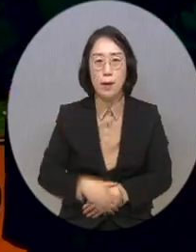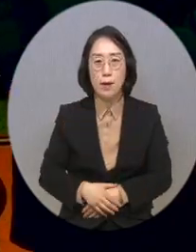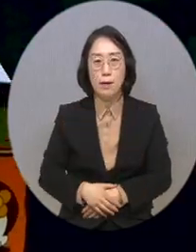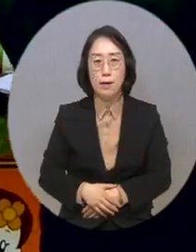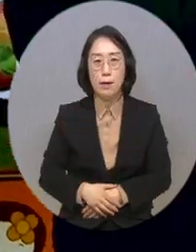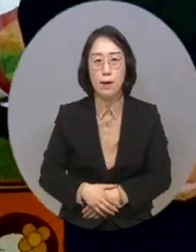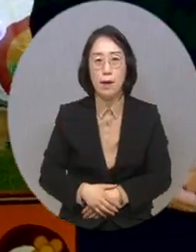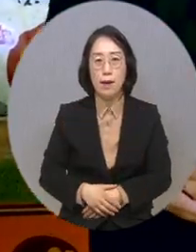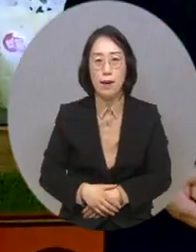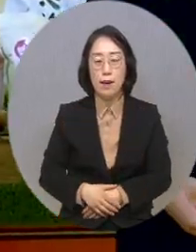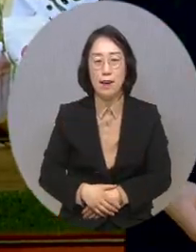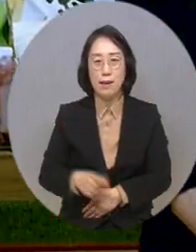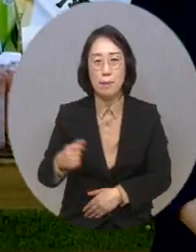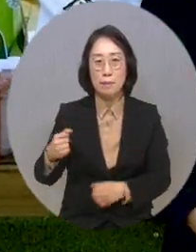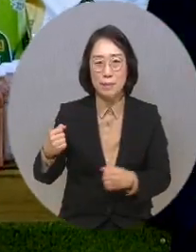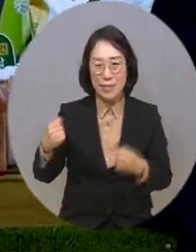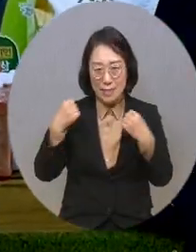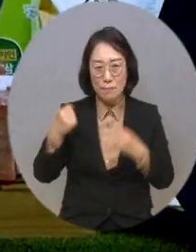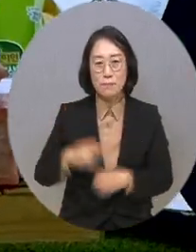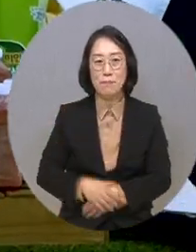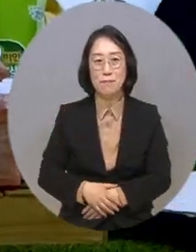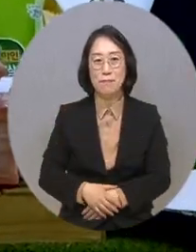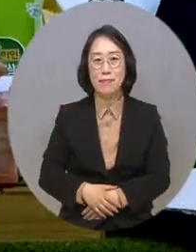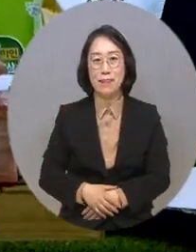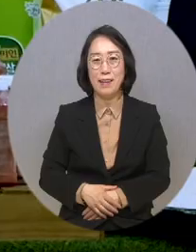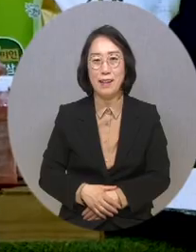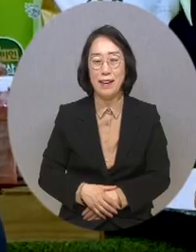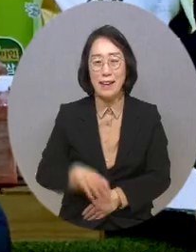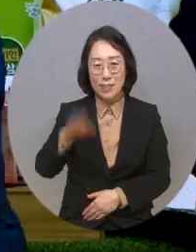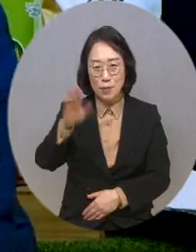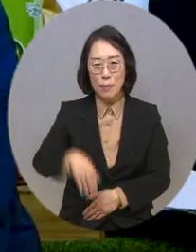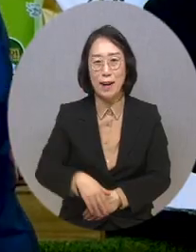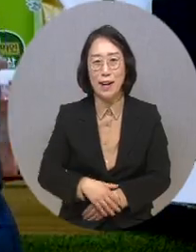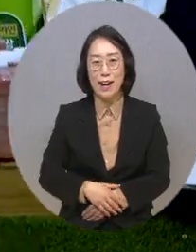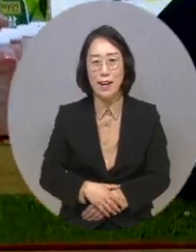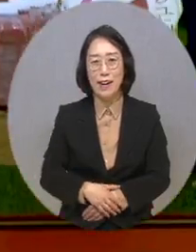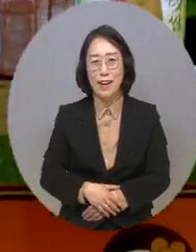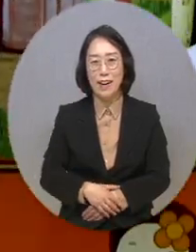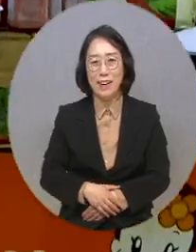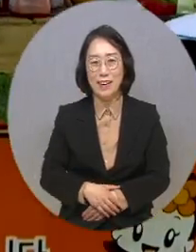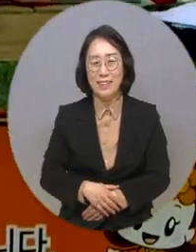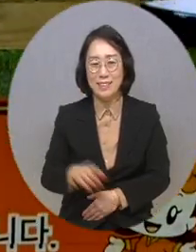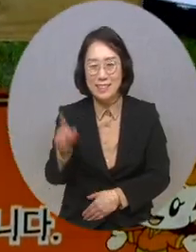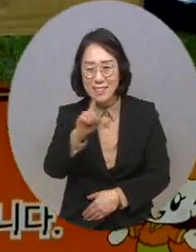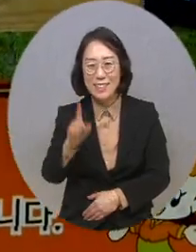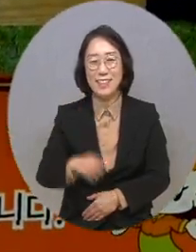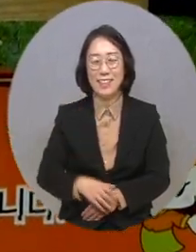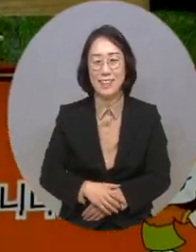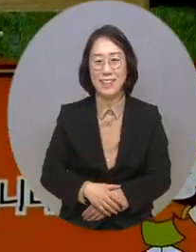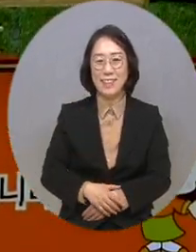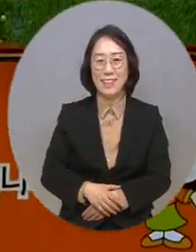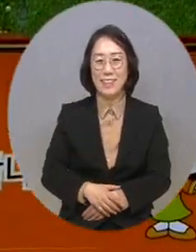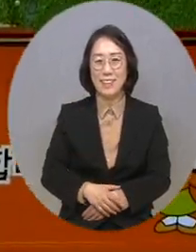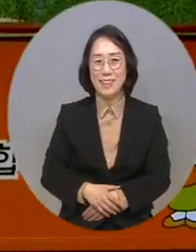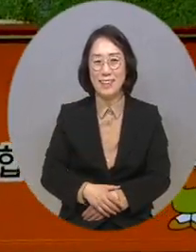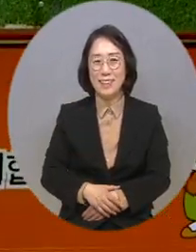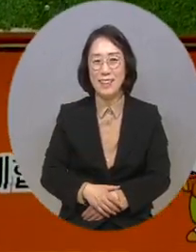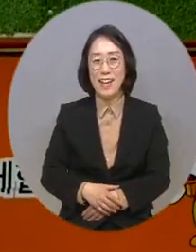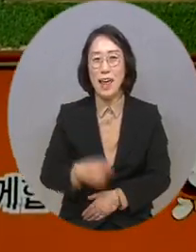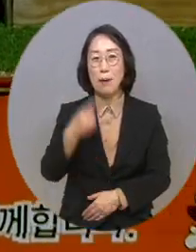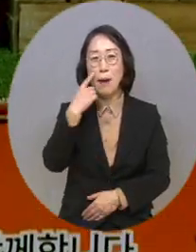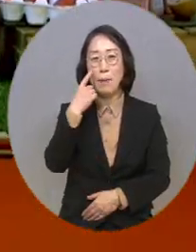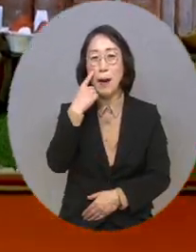한국인은 밥심! 아유, 그 밥심 완전 다. 왜 이래? 없어 보이냐? 어디, 어디 밥심 얼마나 진짜.